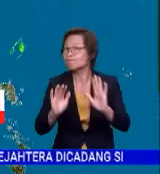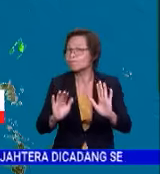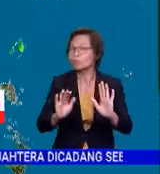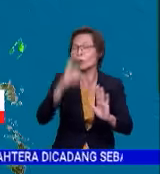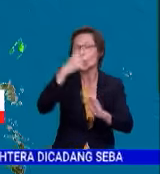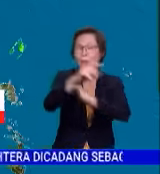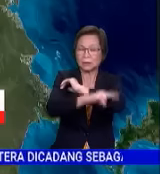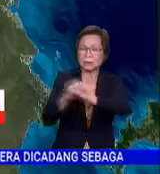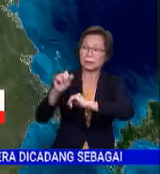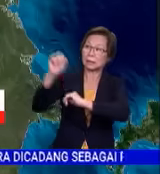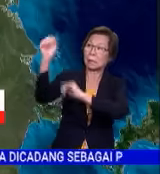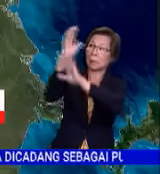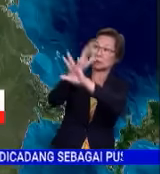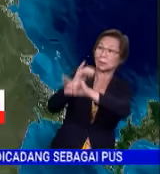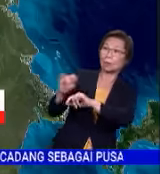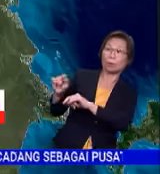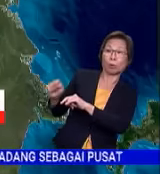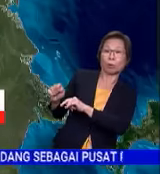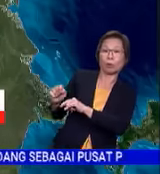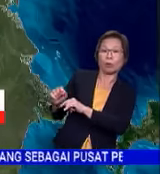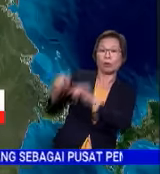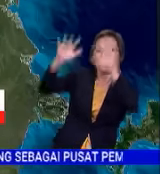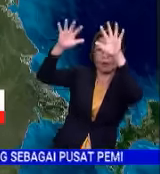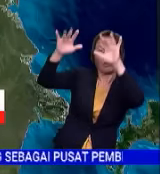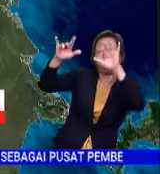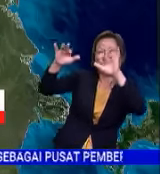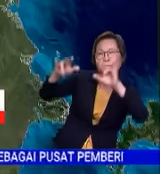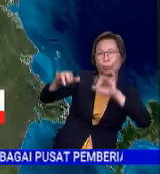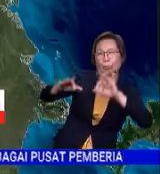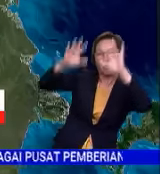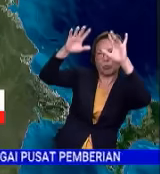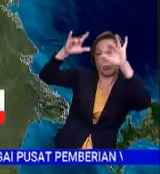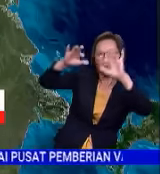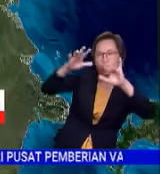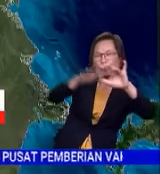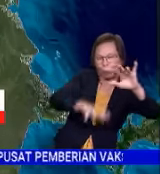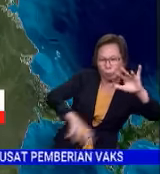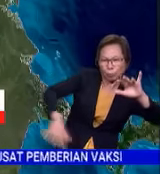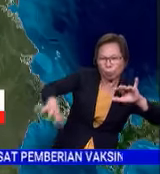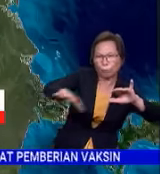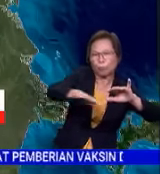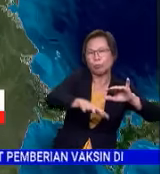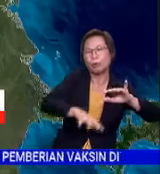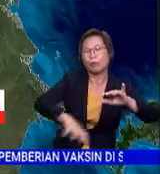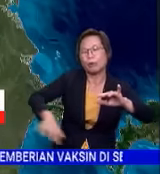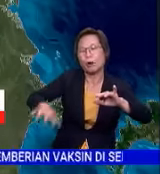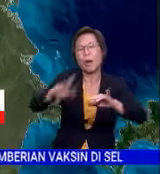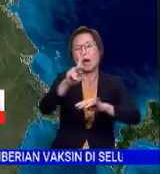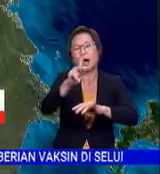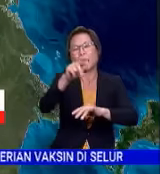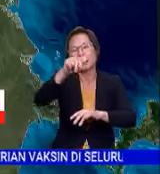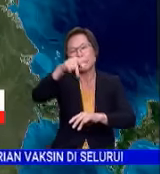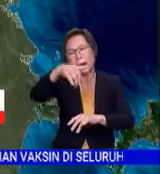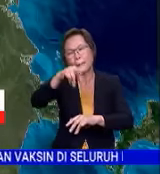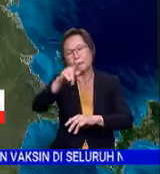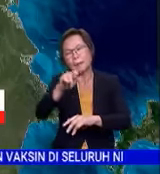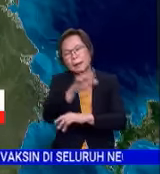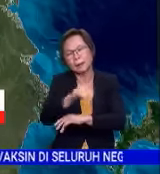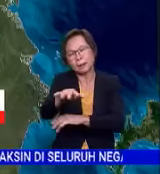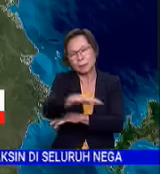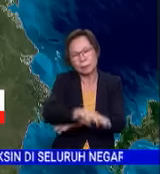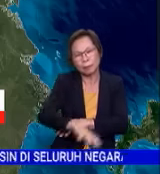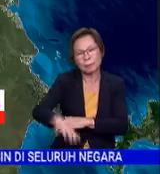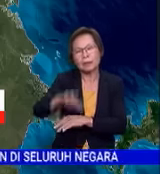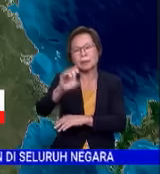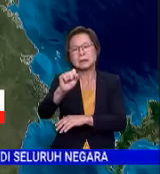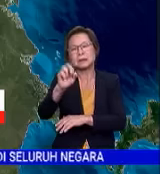bagi negeri Sabah dan juga Sarawak, hujan renyai-renyai dicerap di sekitar pedalaman Kapit dan juga sekitar